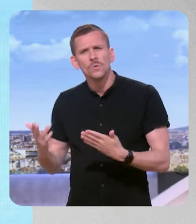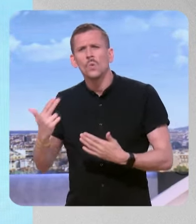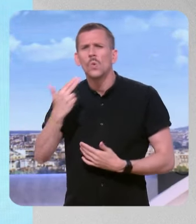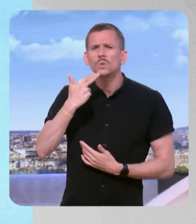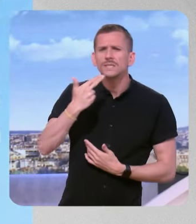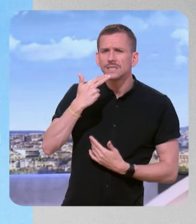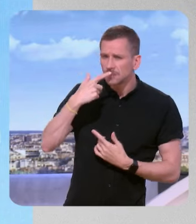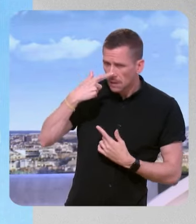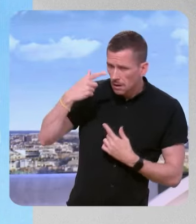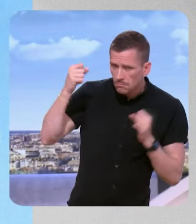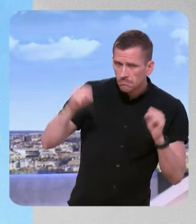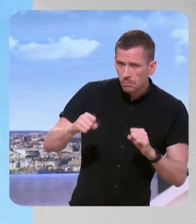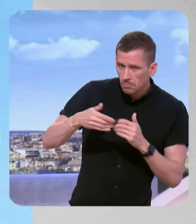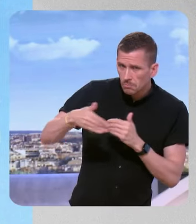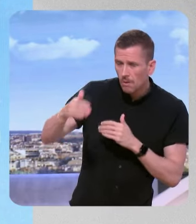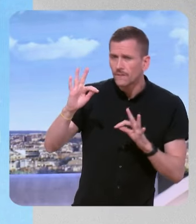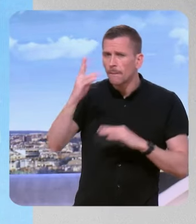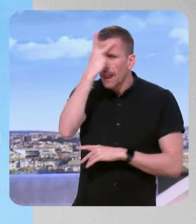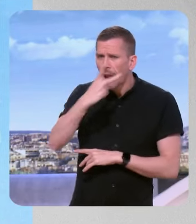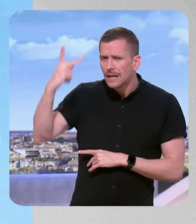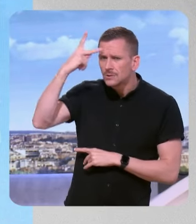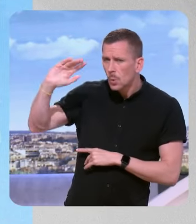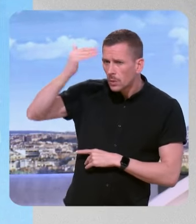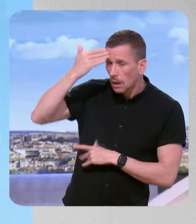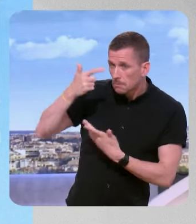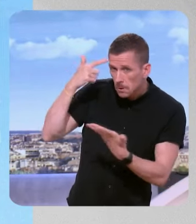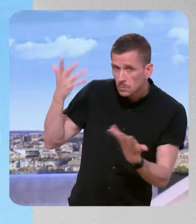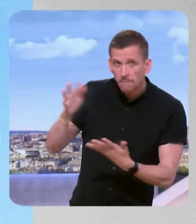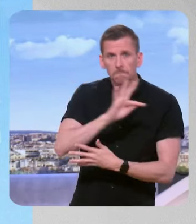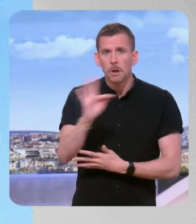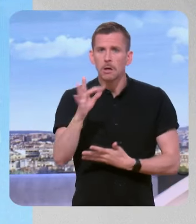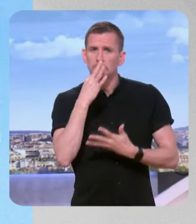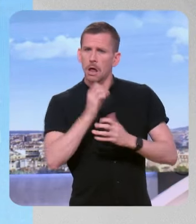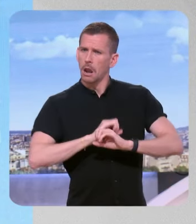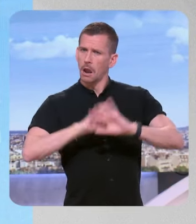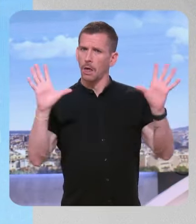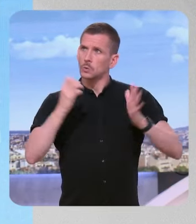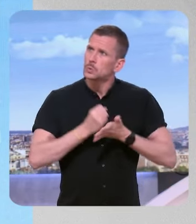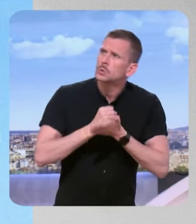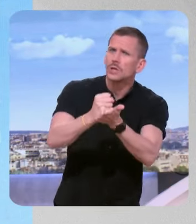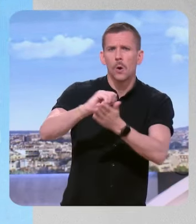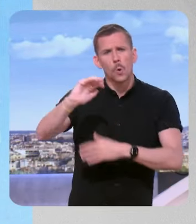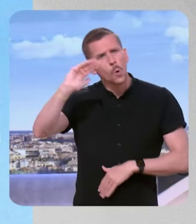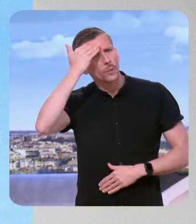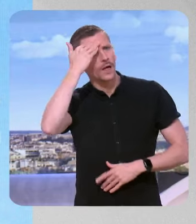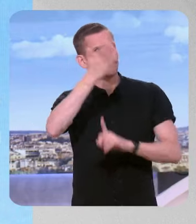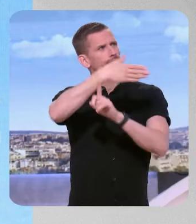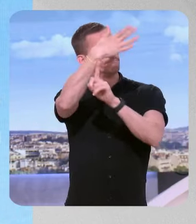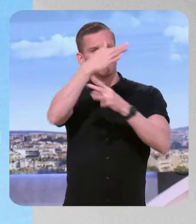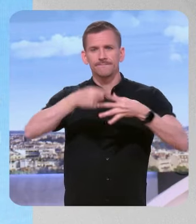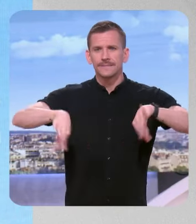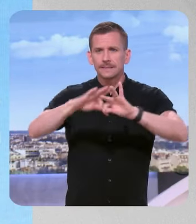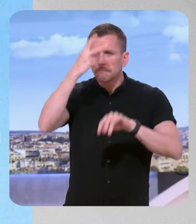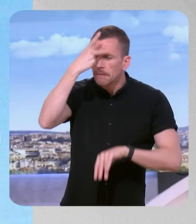partagez ce point de vue ben la la position de la France a toujours été pour la reconnaissance d'un État palestinien donc c'est-à-dire